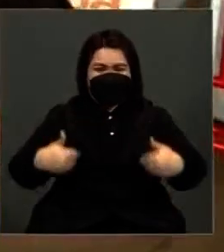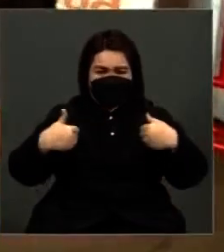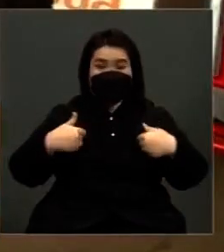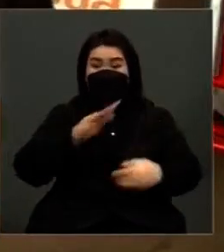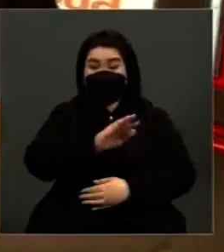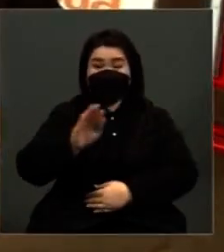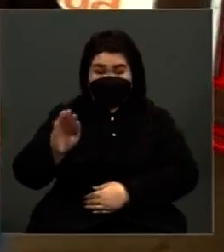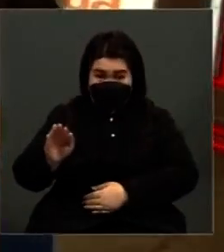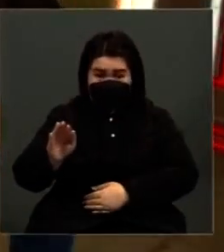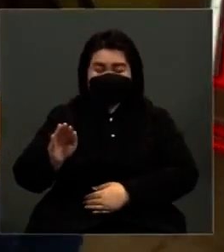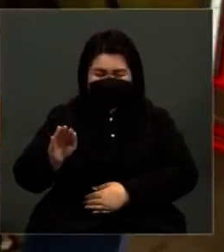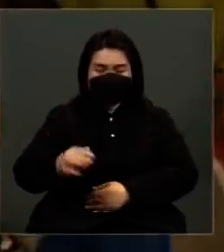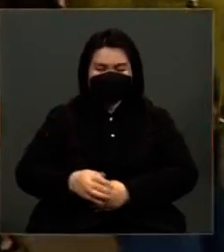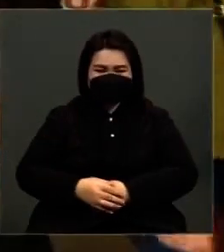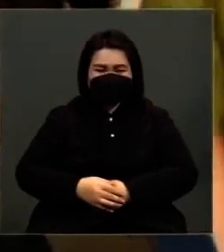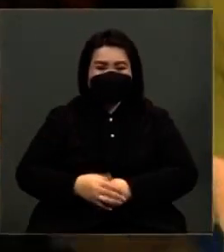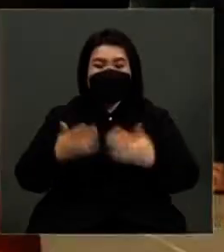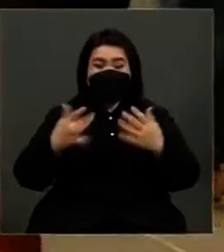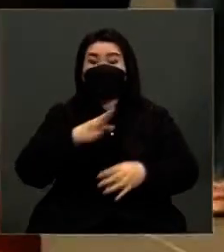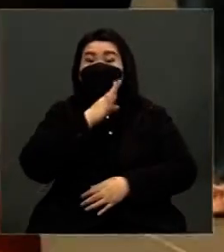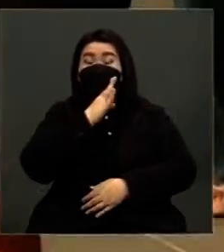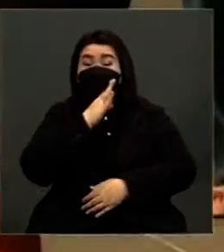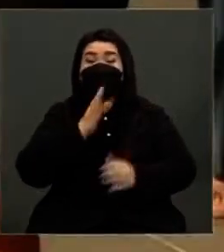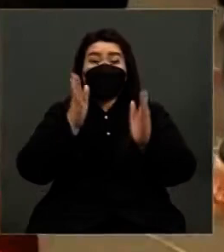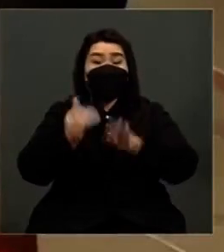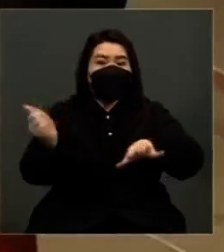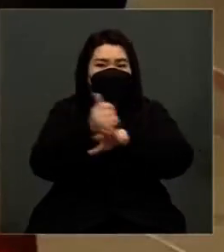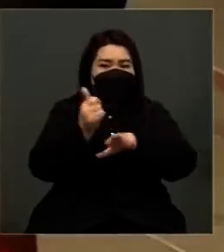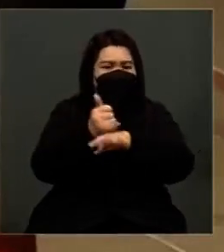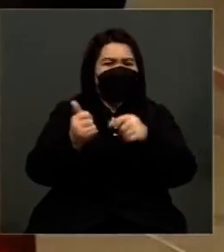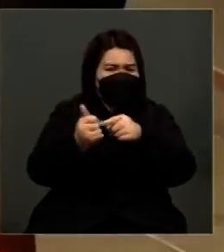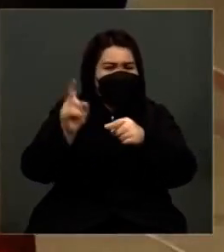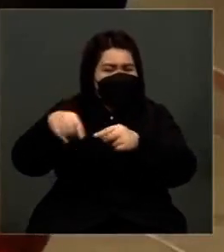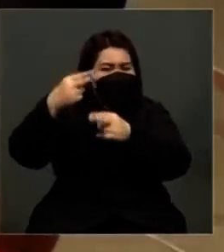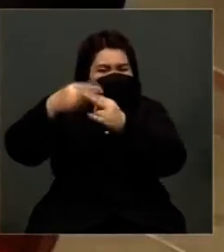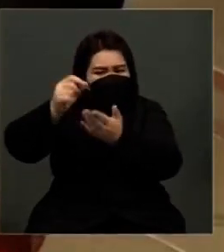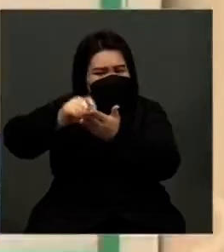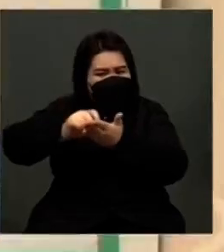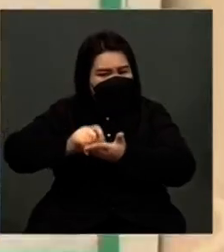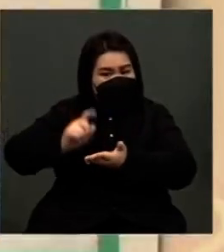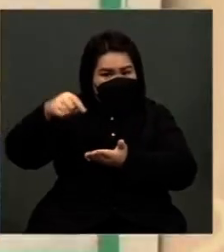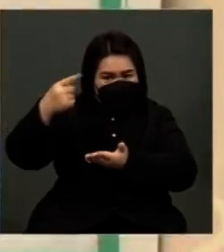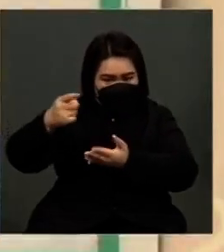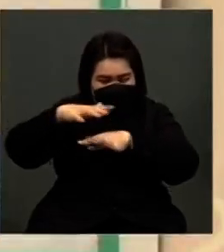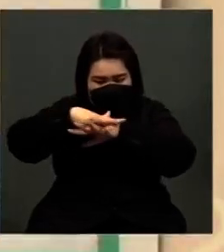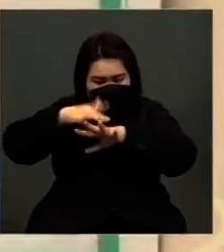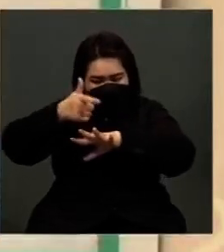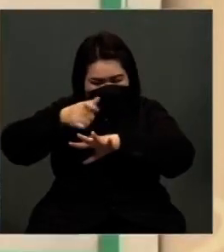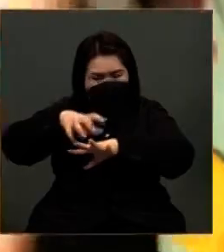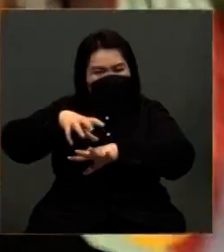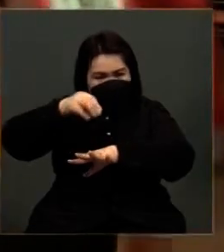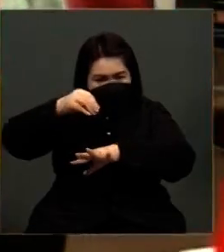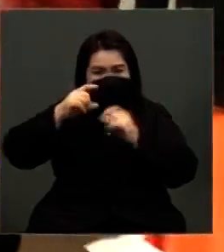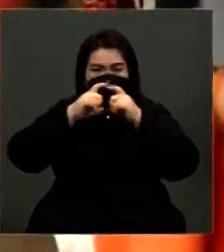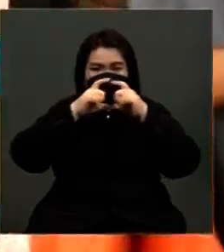นของผู้โดยสารเองก็ต้องมีการลงชื่อก่อนเข้าสถานีขนส่งหมอชิดและสแกนแอปพลิเคชันไทยชนะรวมถึงสวมหน้าก